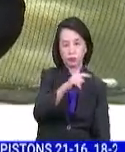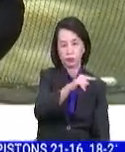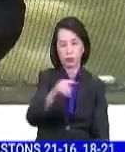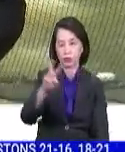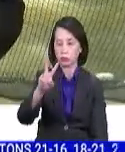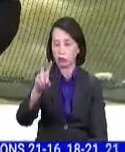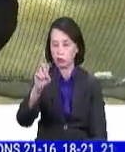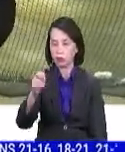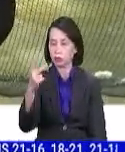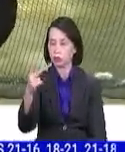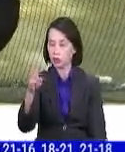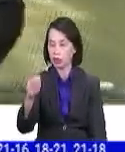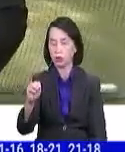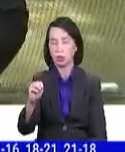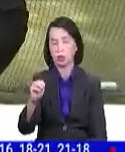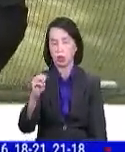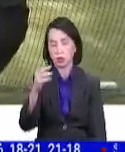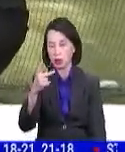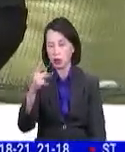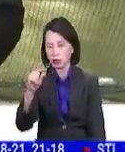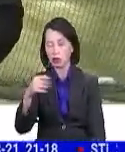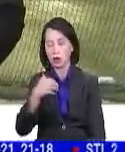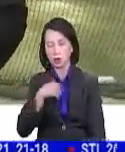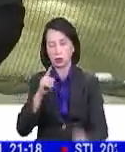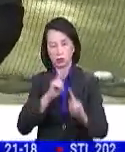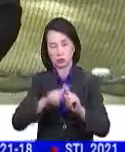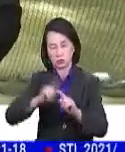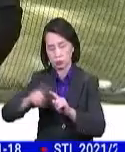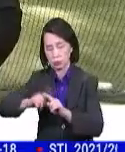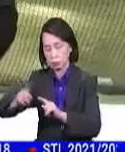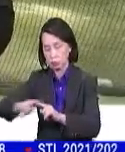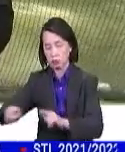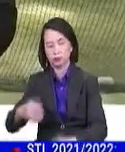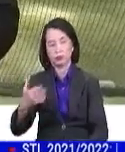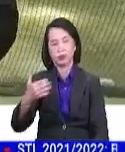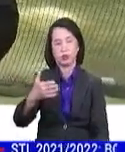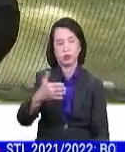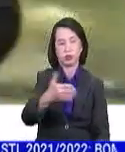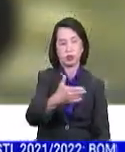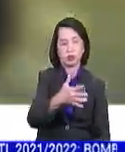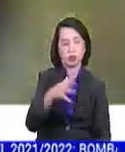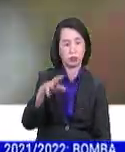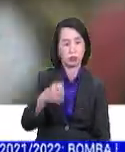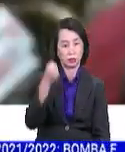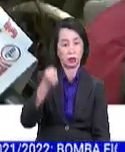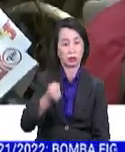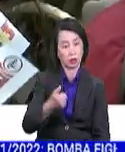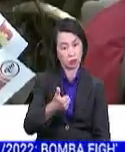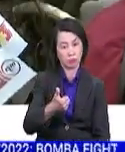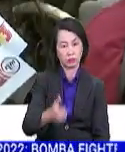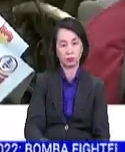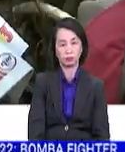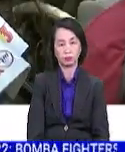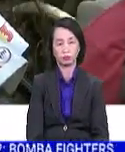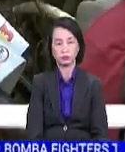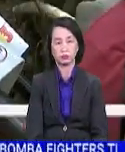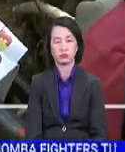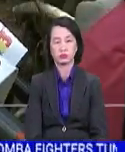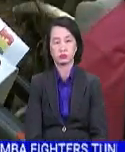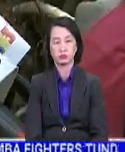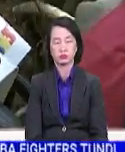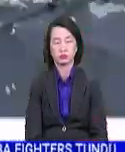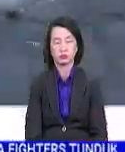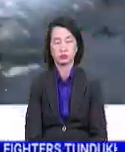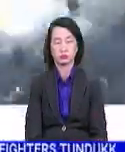kilogram ikan pelbagai jenis seperti lampam dan lampam Jawa berjaya didaratkan. Kalau keadaan ikan kita